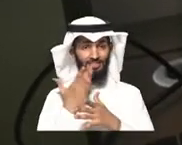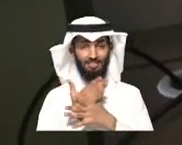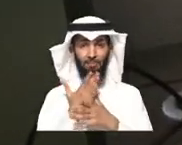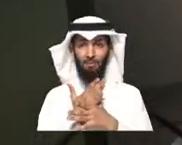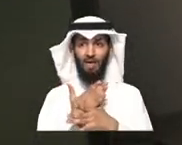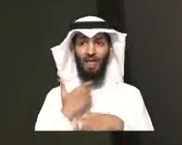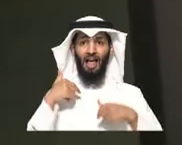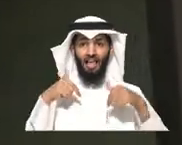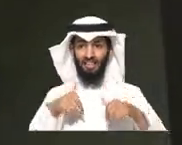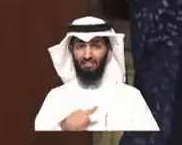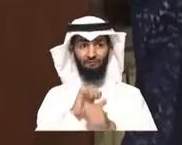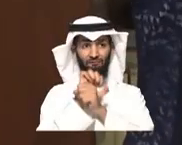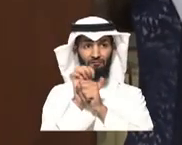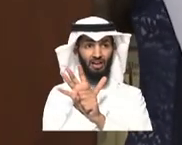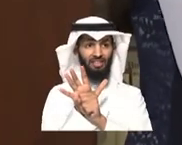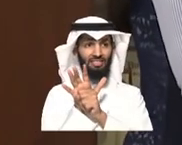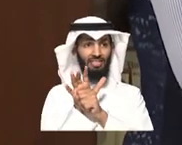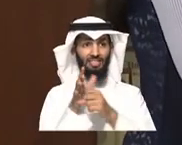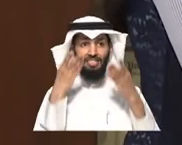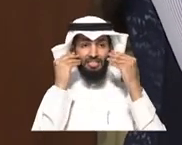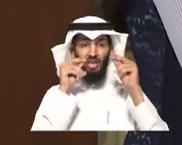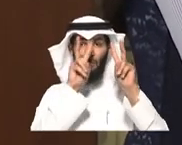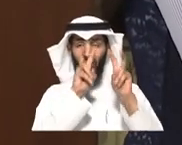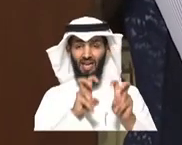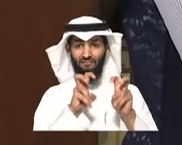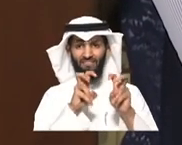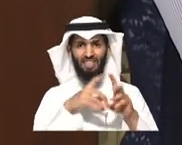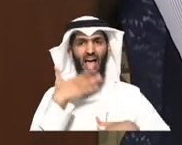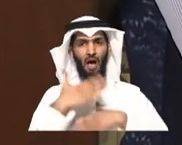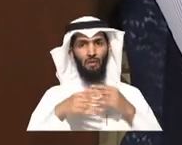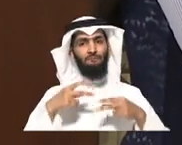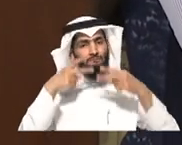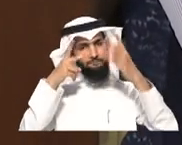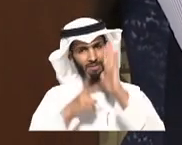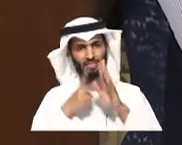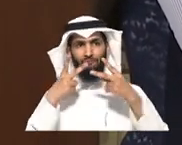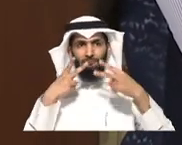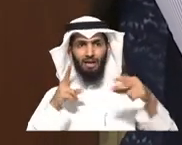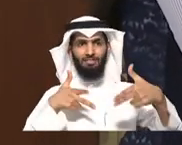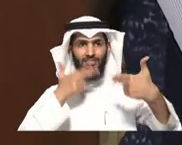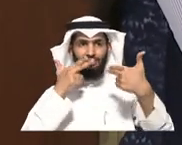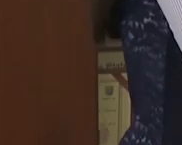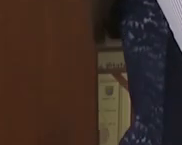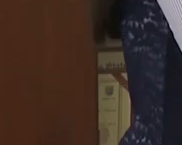التعليمية التي أحدثها فيروس كوفيد-19. ديما دحدال، تلفزيون دولة الكويت.